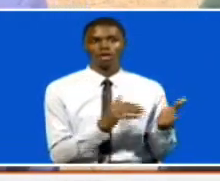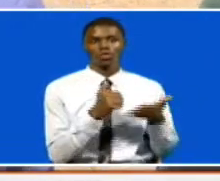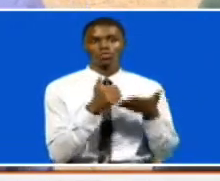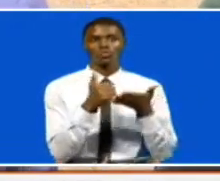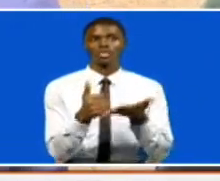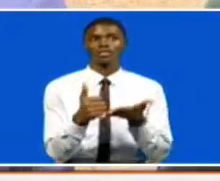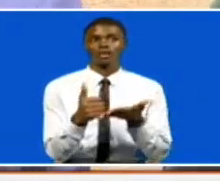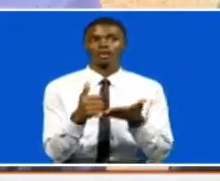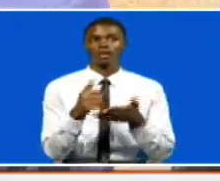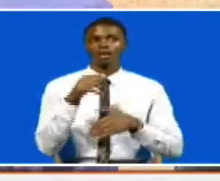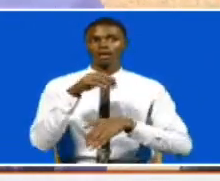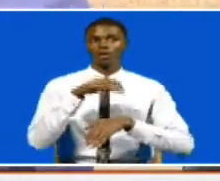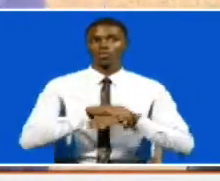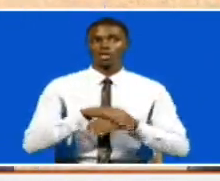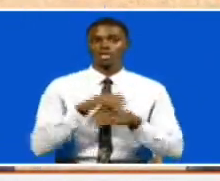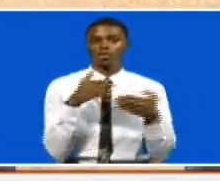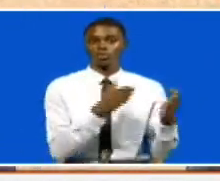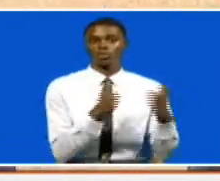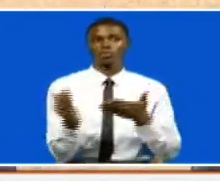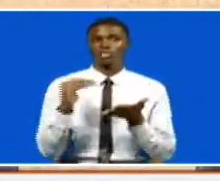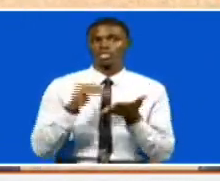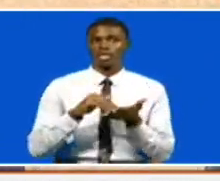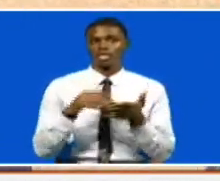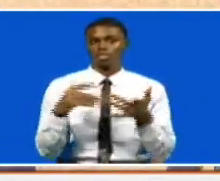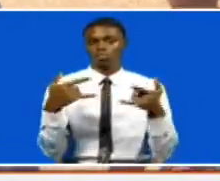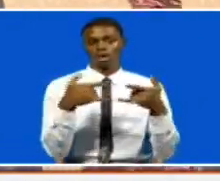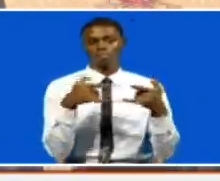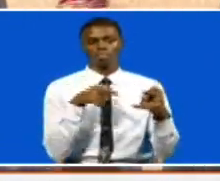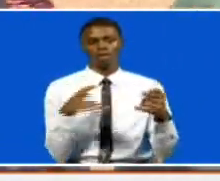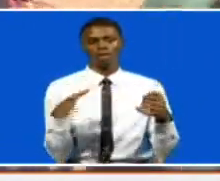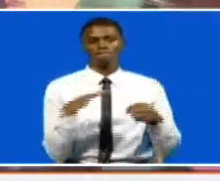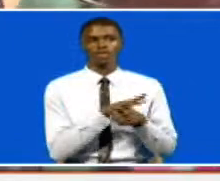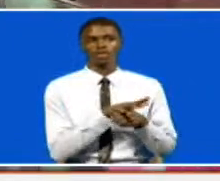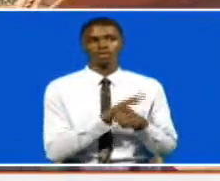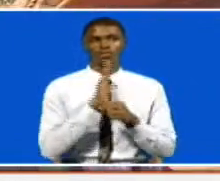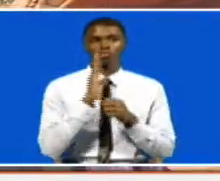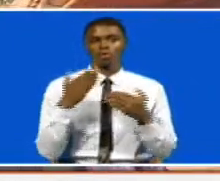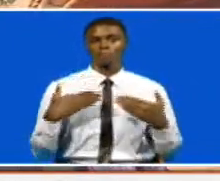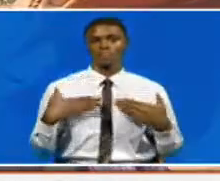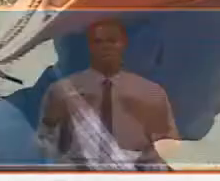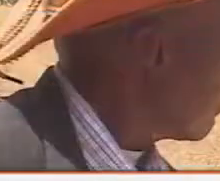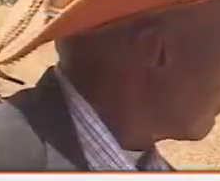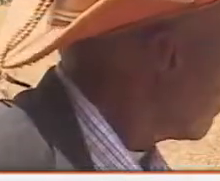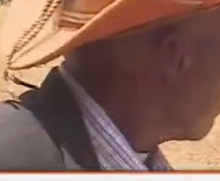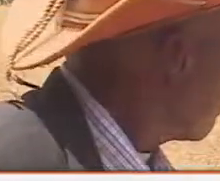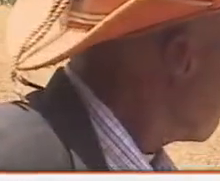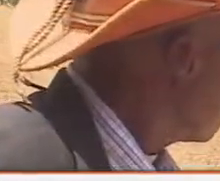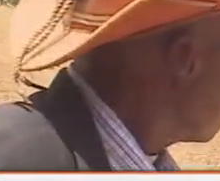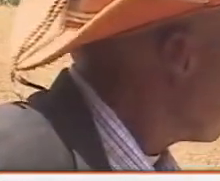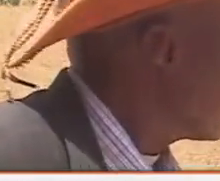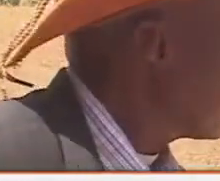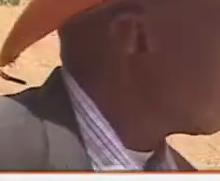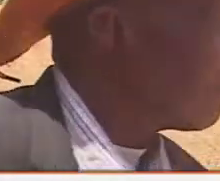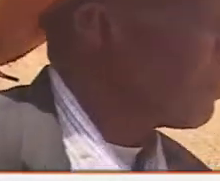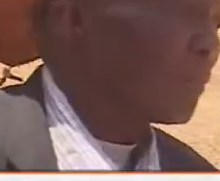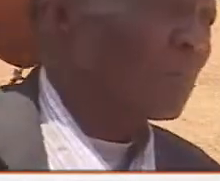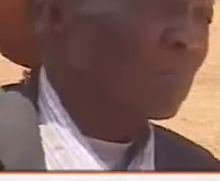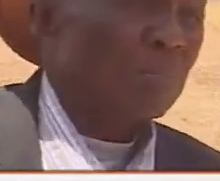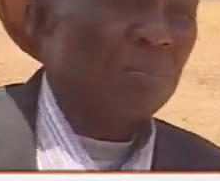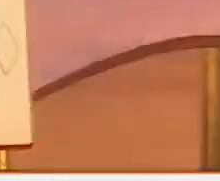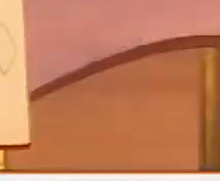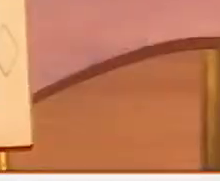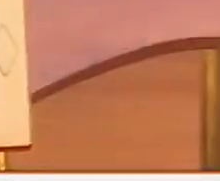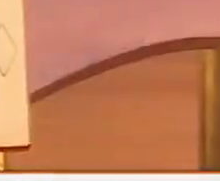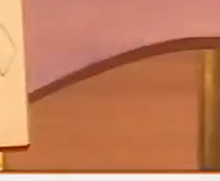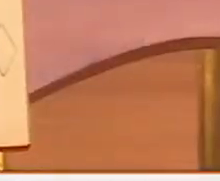kutusaidia tupate hiyo nafasi tena kufili hiyo cup yake, tutafurahi. Na Brian alipokufa, unakuja mtu